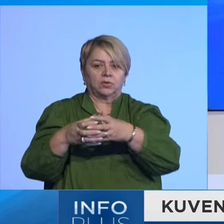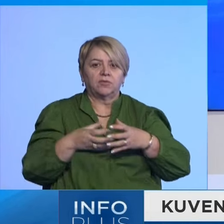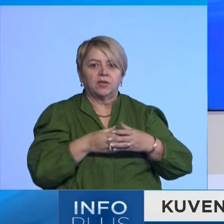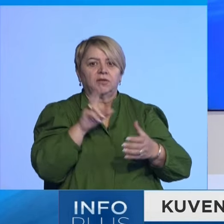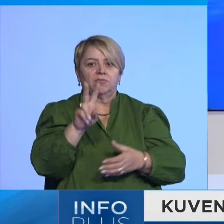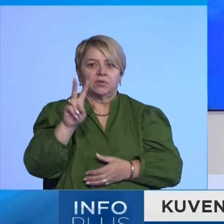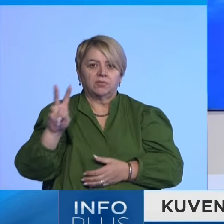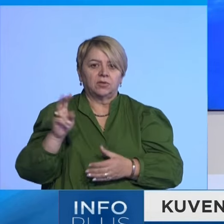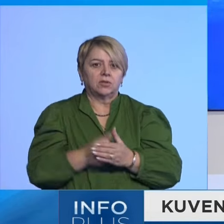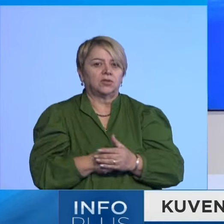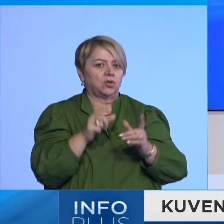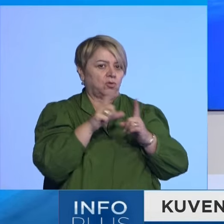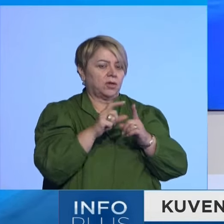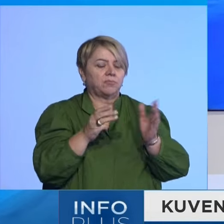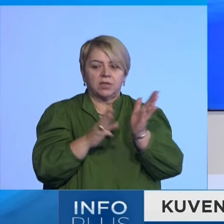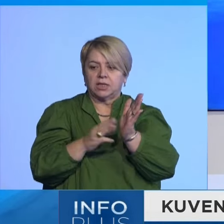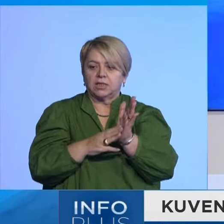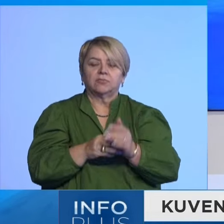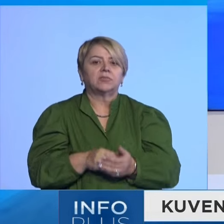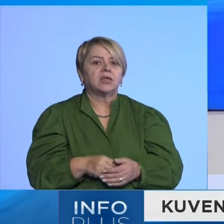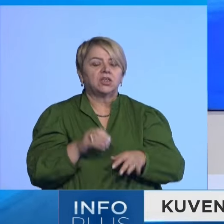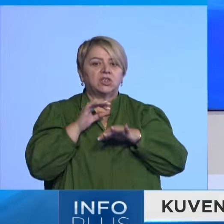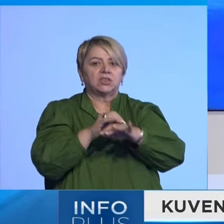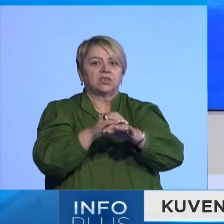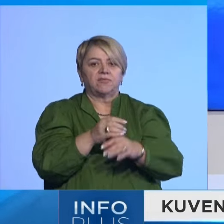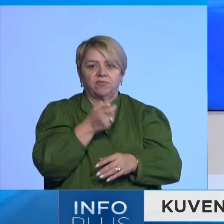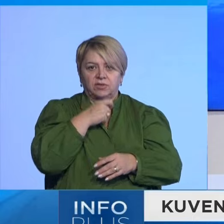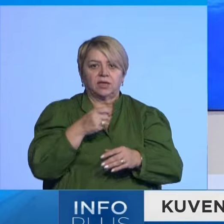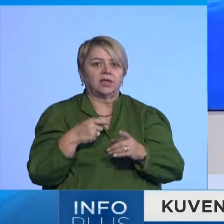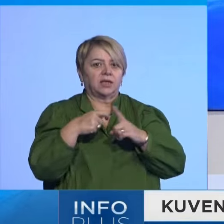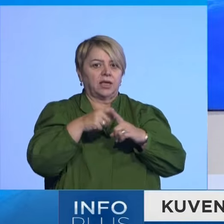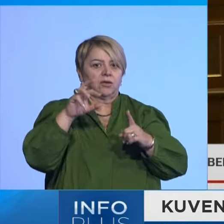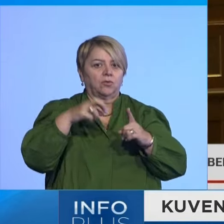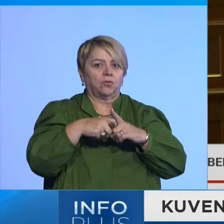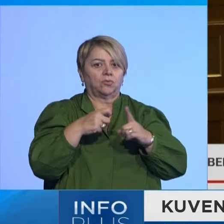Dejona Mihali me i shefin e Kekut Nagib Krasniqi.